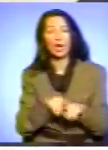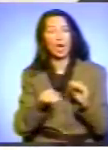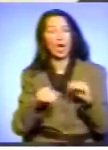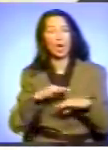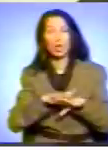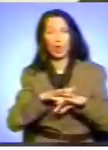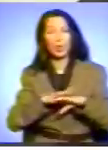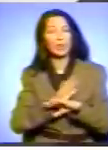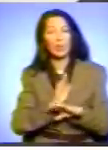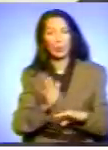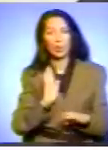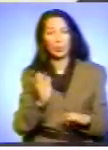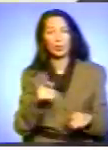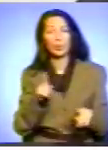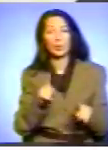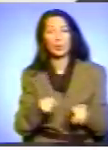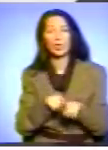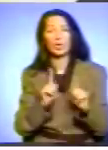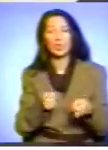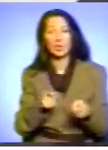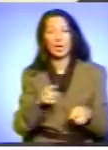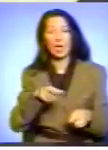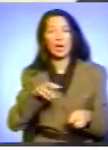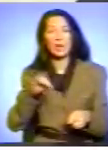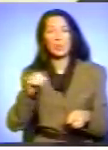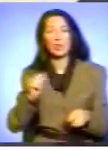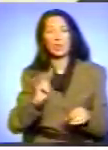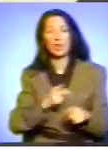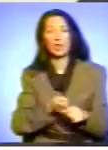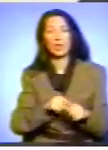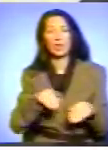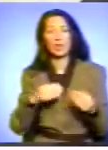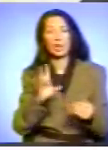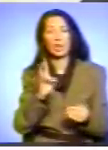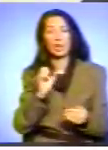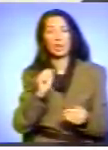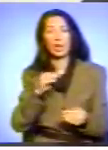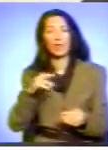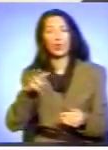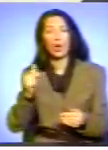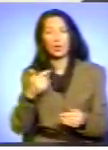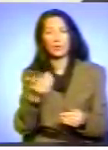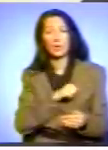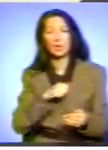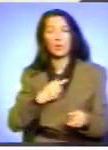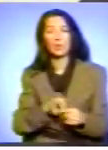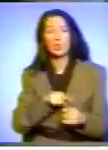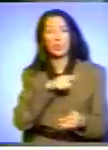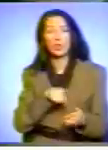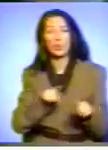ліміти, які дає вам Нафтогаз. Будь ласка, ви самі це питання піднімали, але зворотнього зв'язку від вас